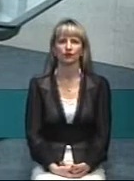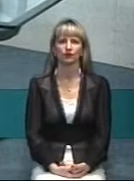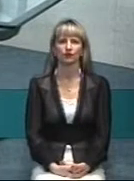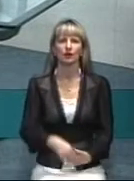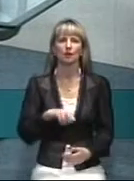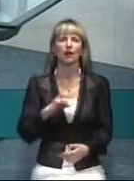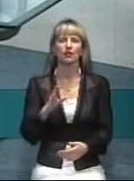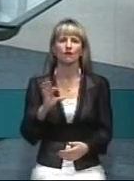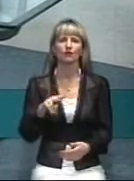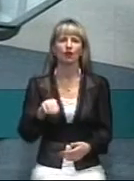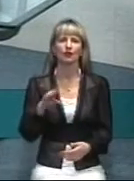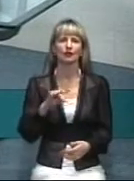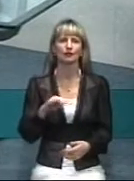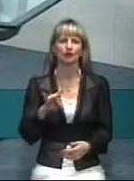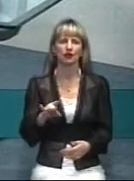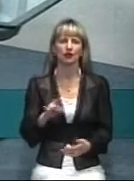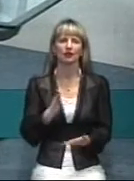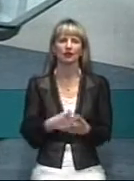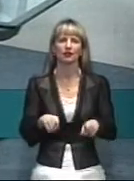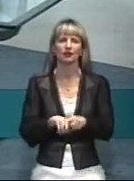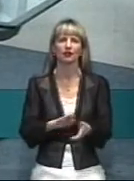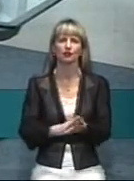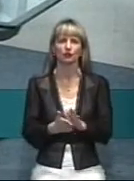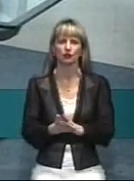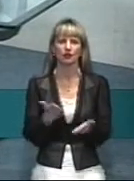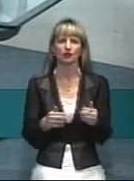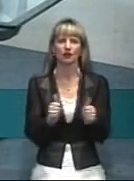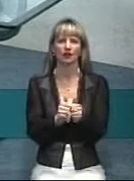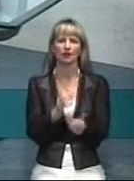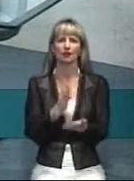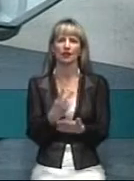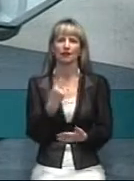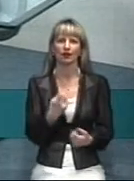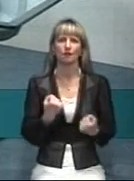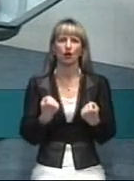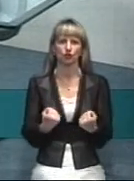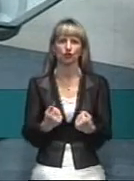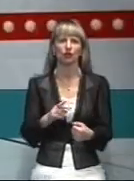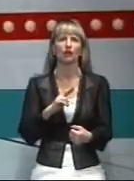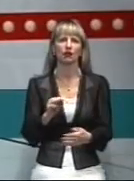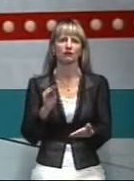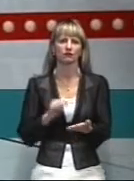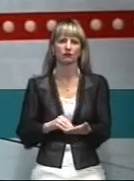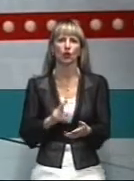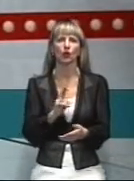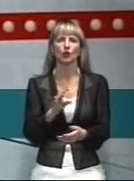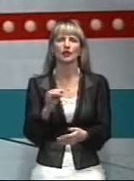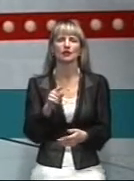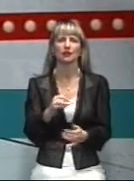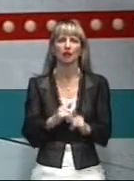Пане Володимир, дивіться, наприклад, така ситуація. Якщо поруч їде дві машини, як визначити, хто з них